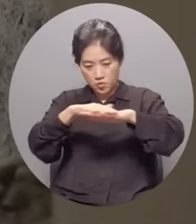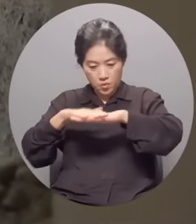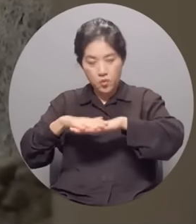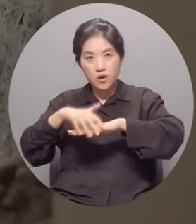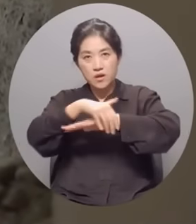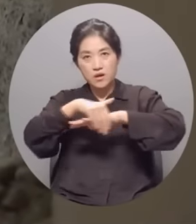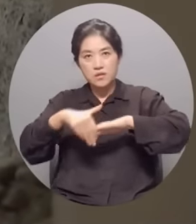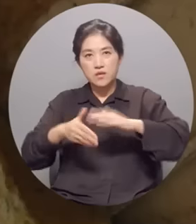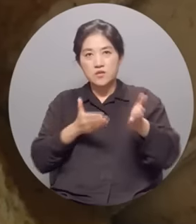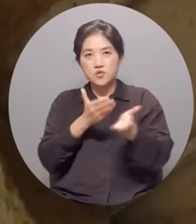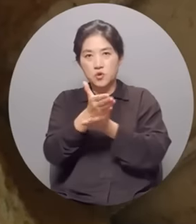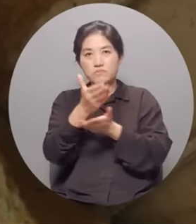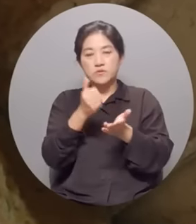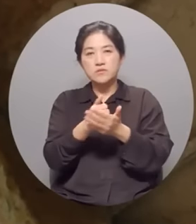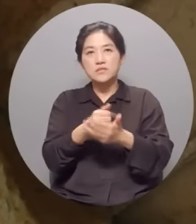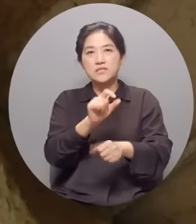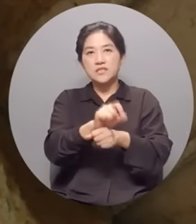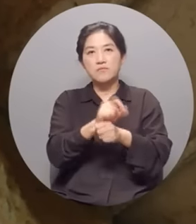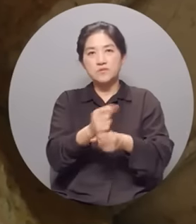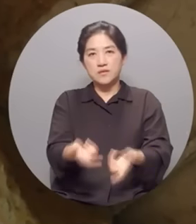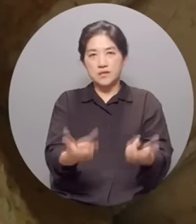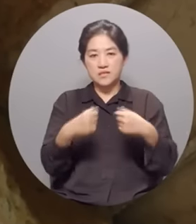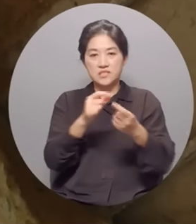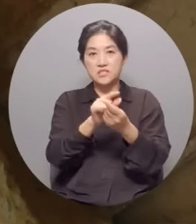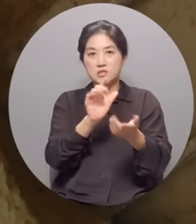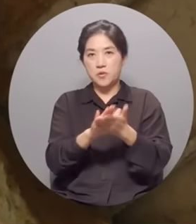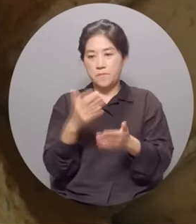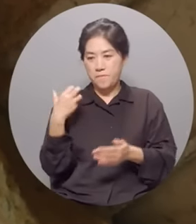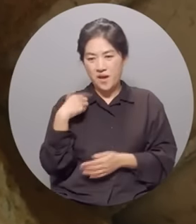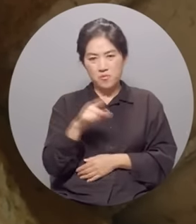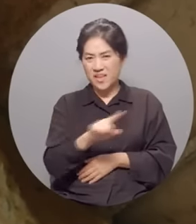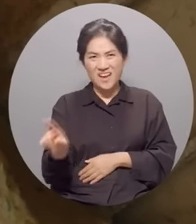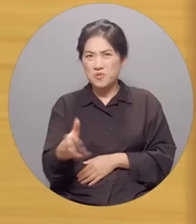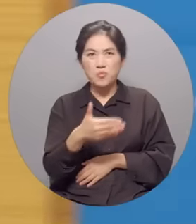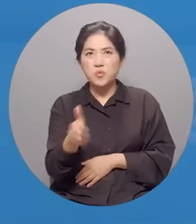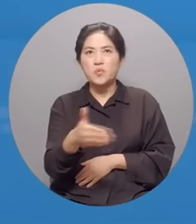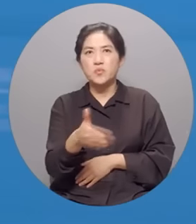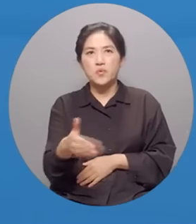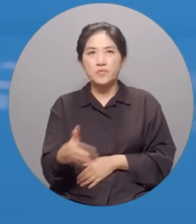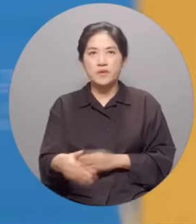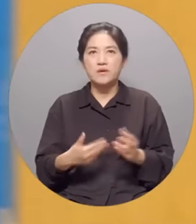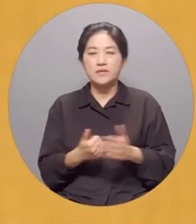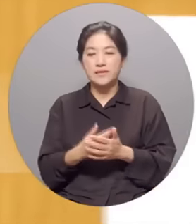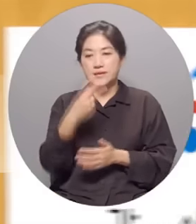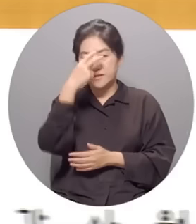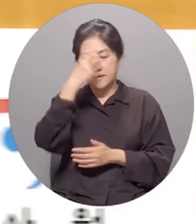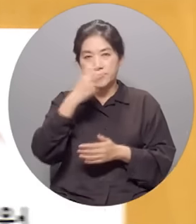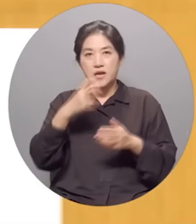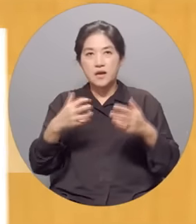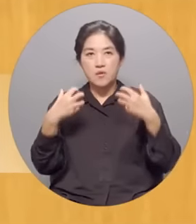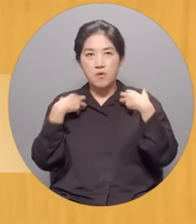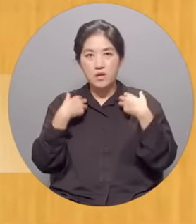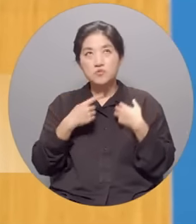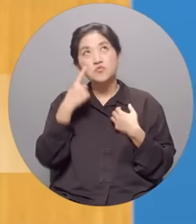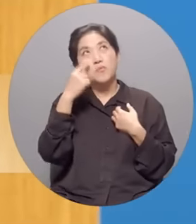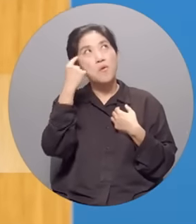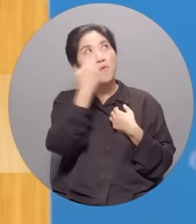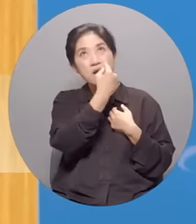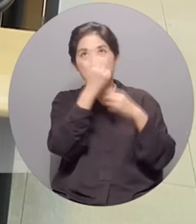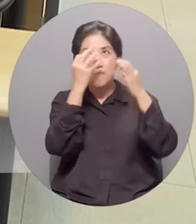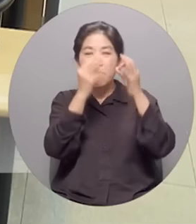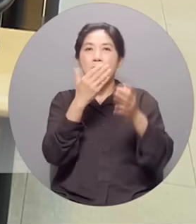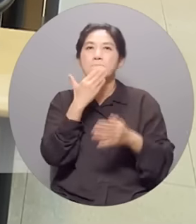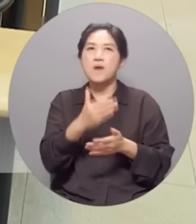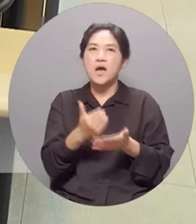전문 구조사무소가 직접 맡은 경우는 단 한 곳도 없었습니다. 감사원은 눈으로만 확인해도 알 수 있는